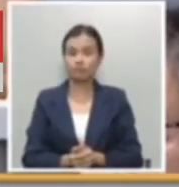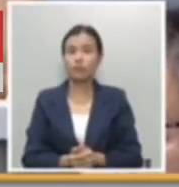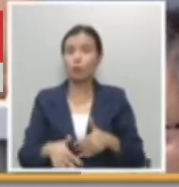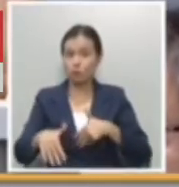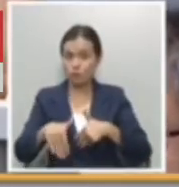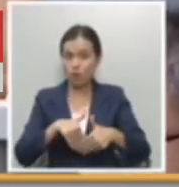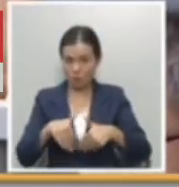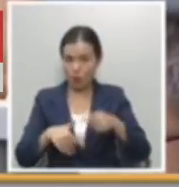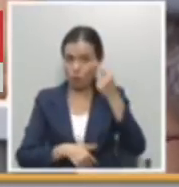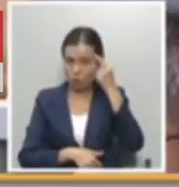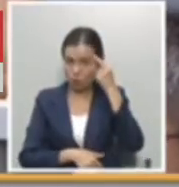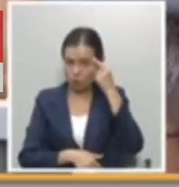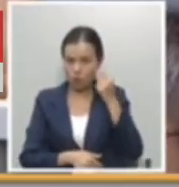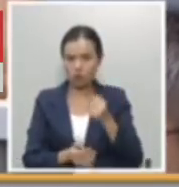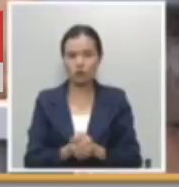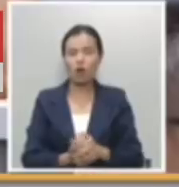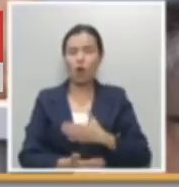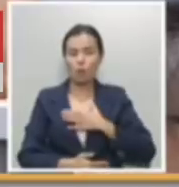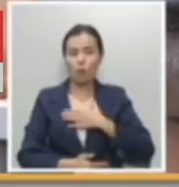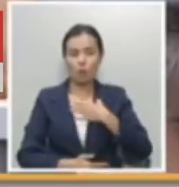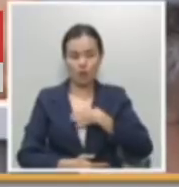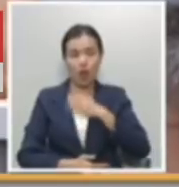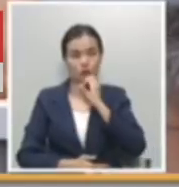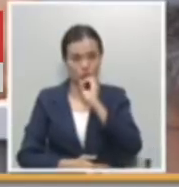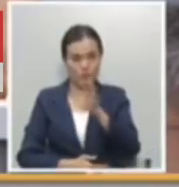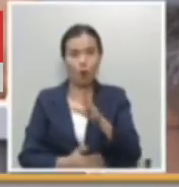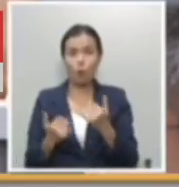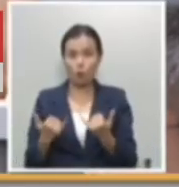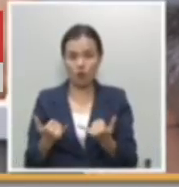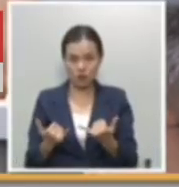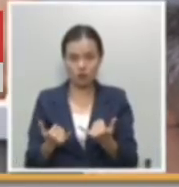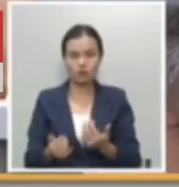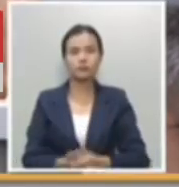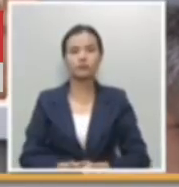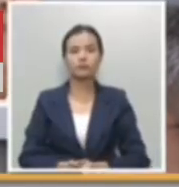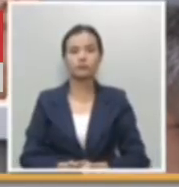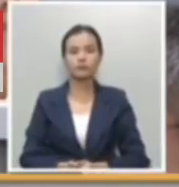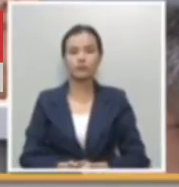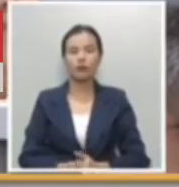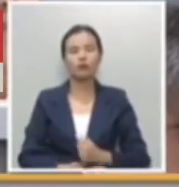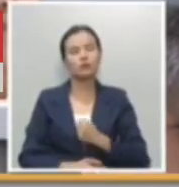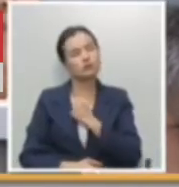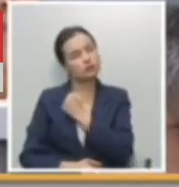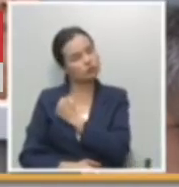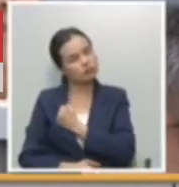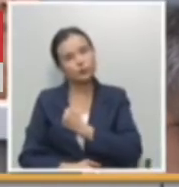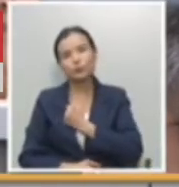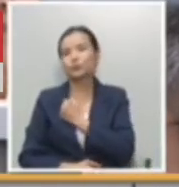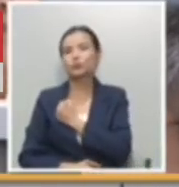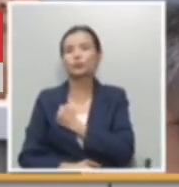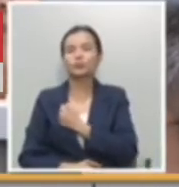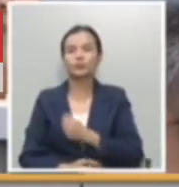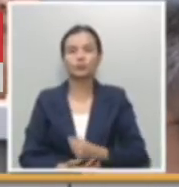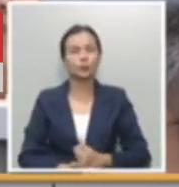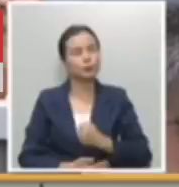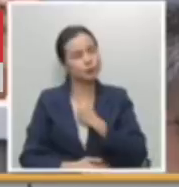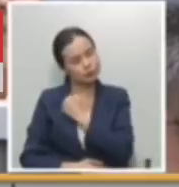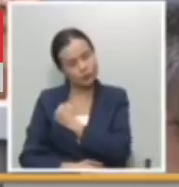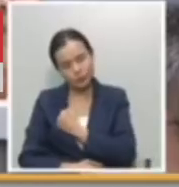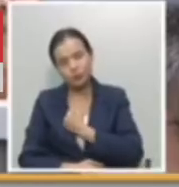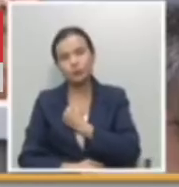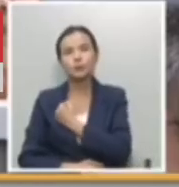บไหมครับสิ่งที่ผมอยากจะบอกวันนี้อีกเรื่องหนึ่งน่าเจ็บปวดนะครับน่าเจ็บปวดม